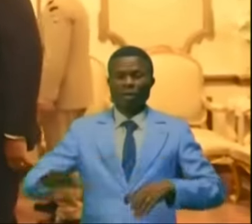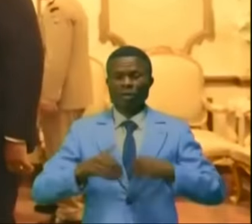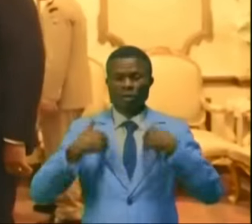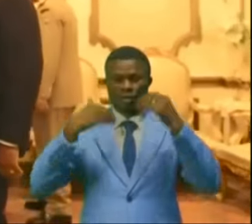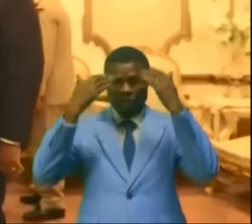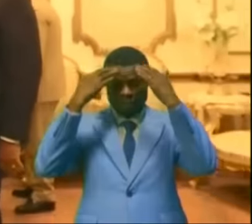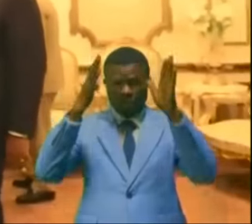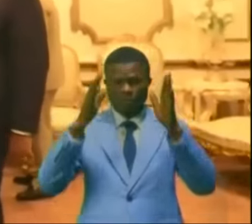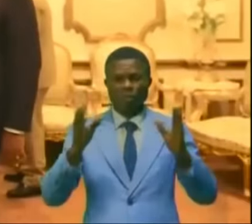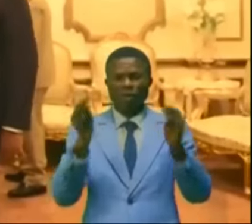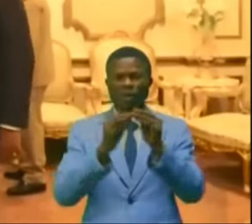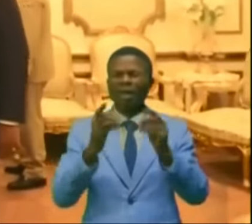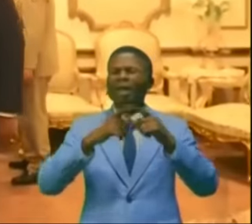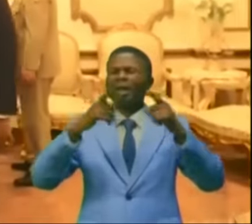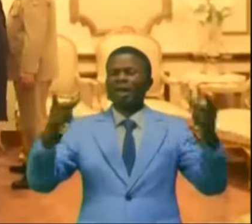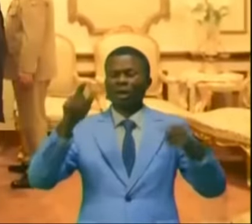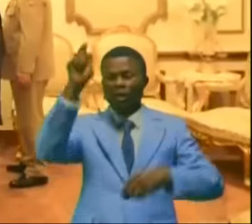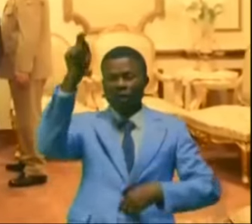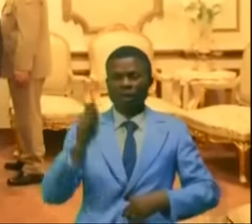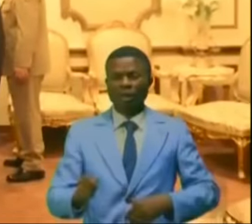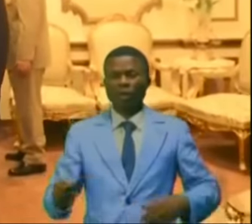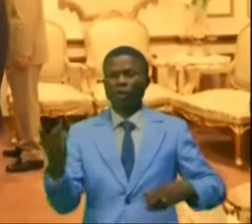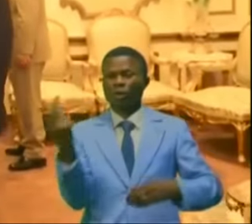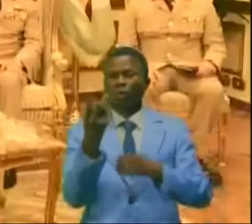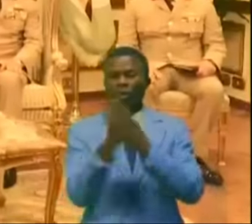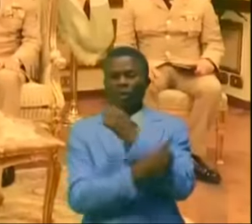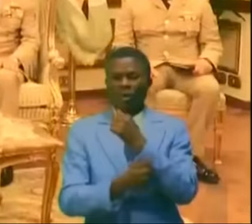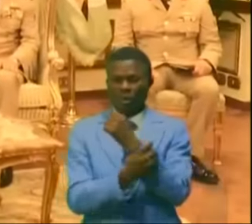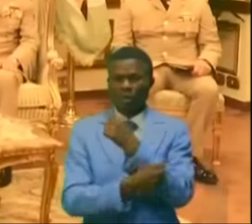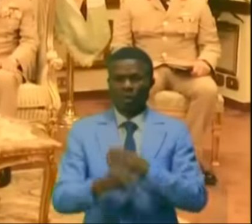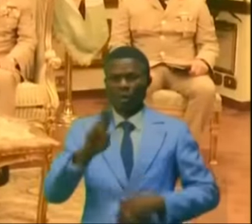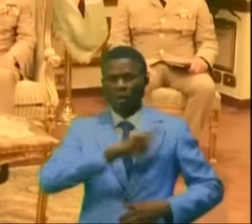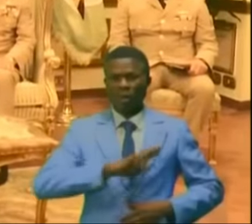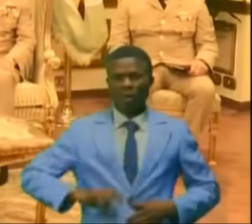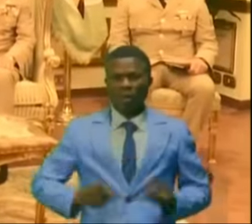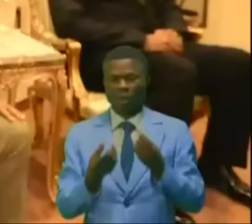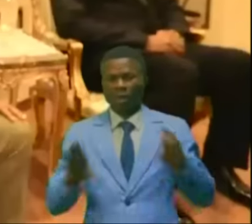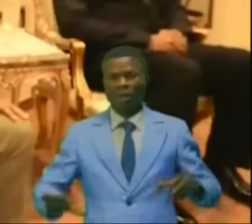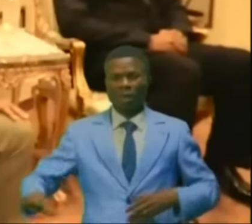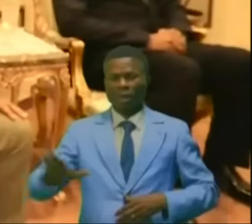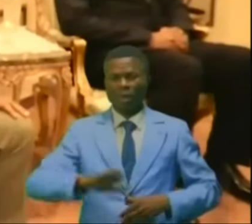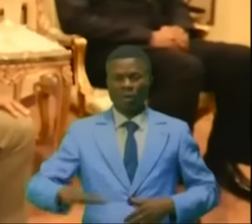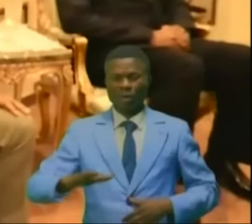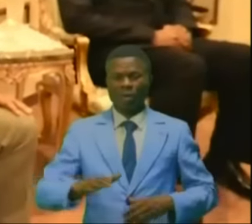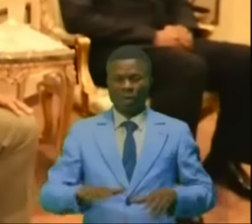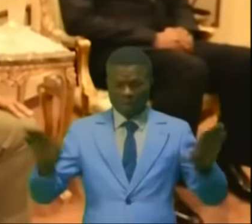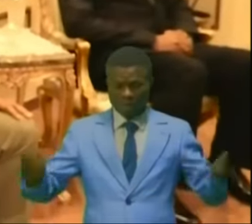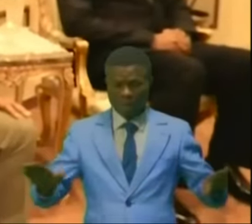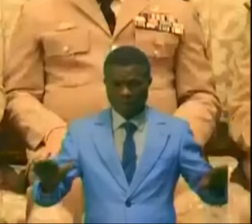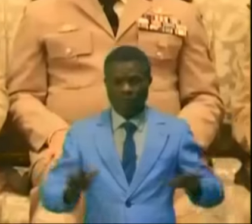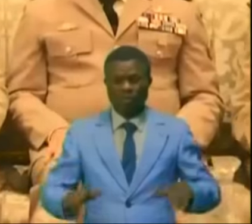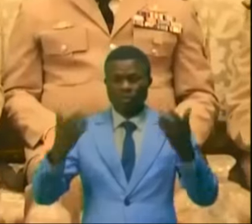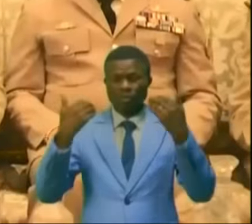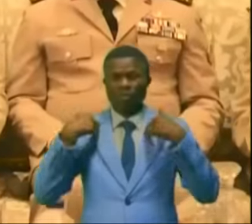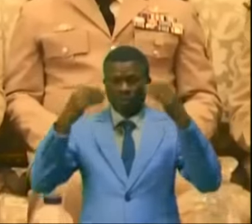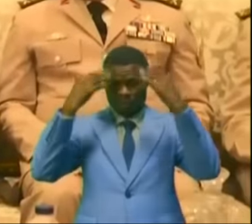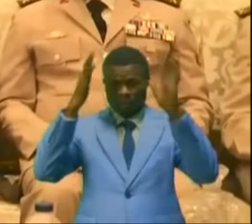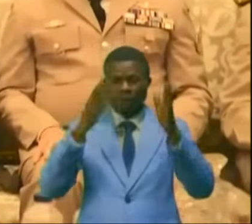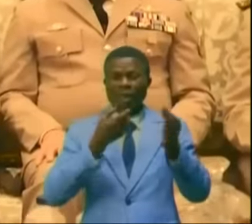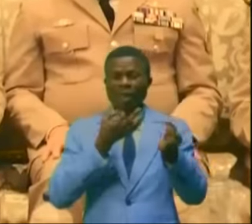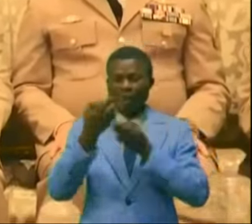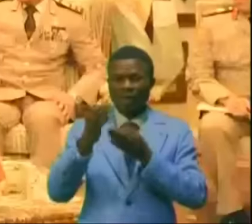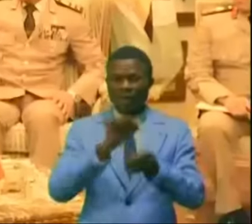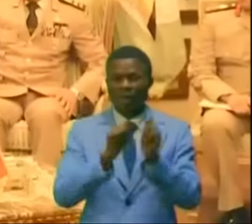de la grande commission militaire mixte République démocratique du Congo, République arabe unie d'Égypte a évoqué